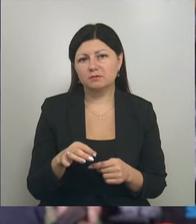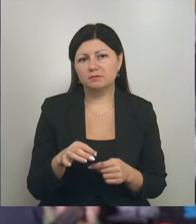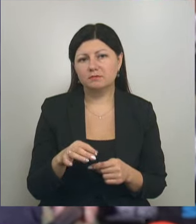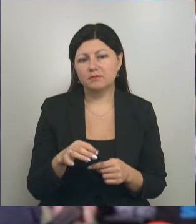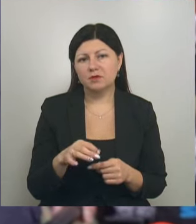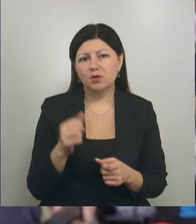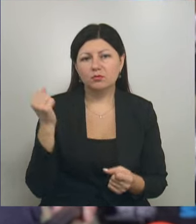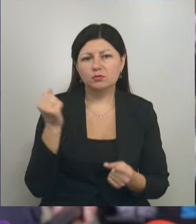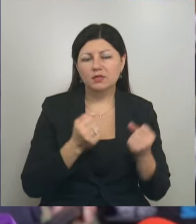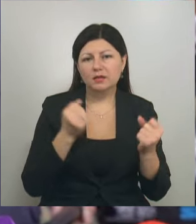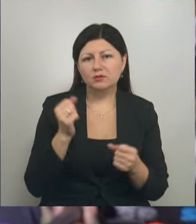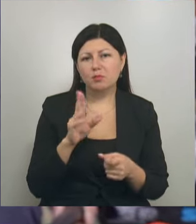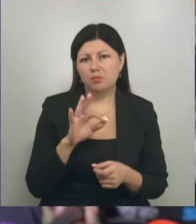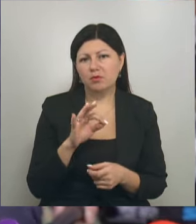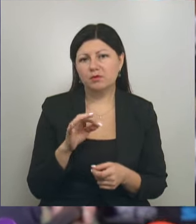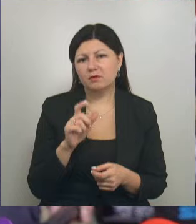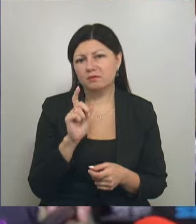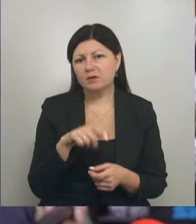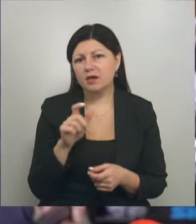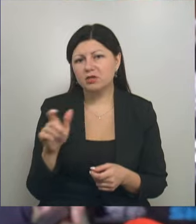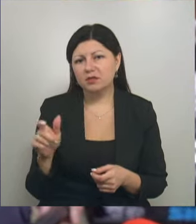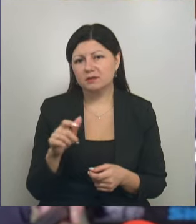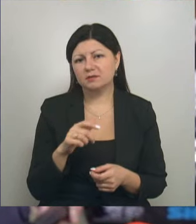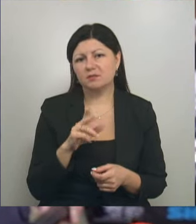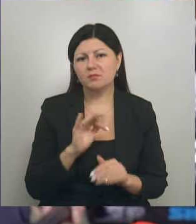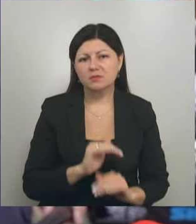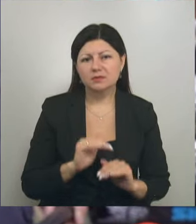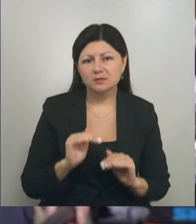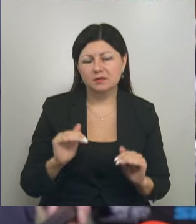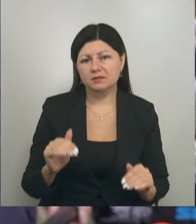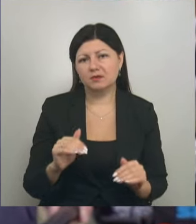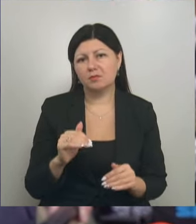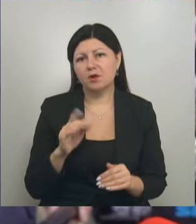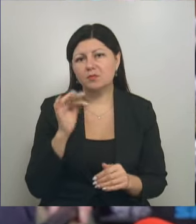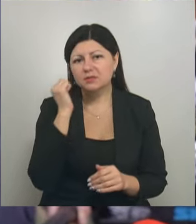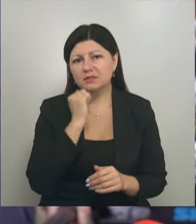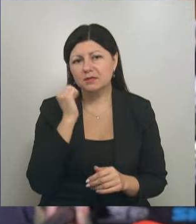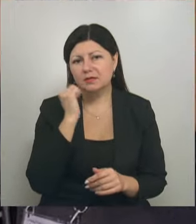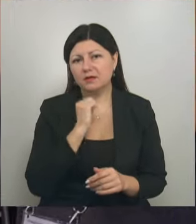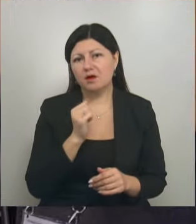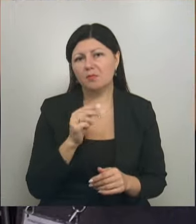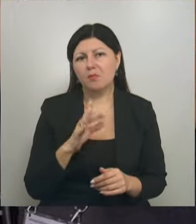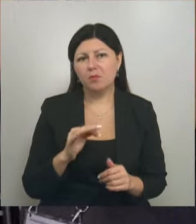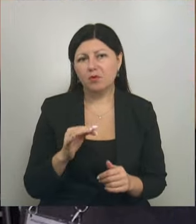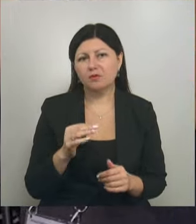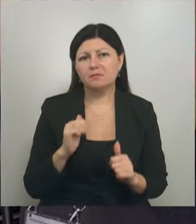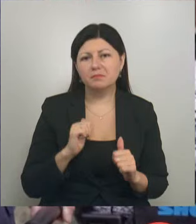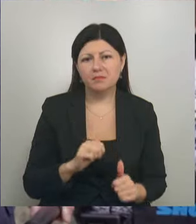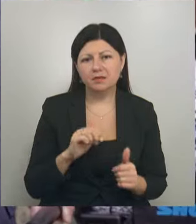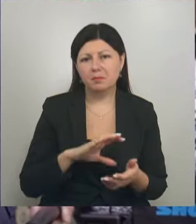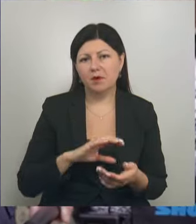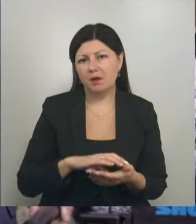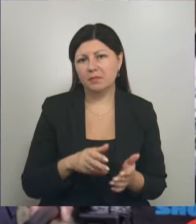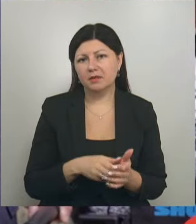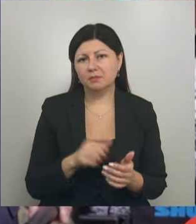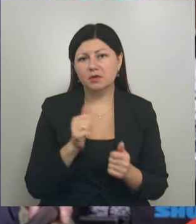наносит удары по гражданским объектам, по беззащитным детям, по старикам, по мирным объектам. Каждый раз, встречаясь с